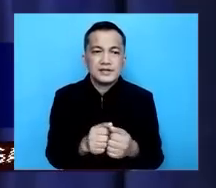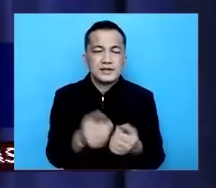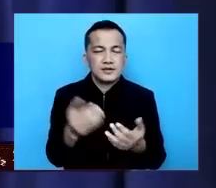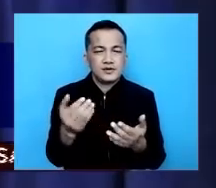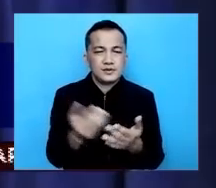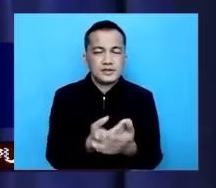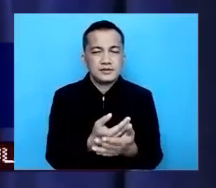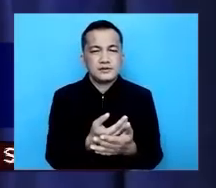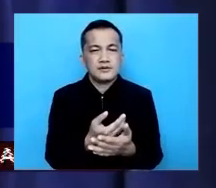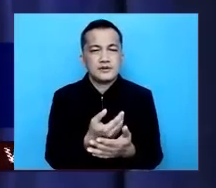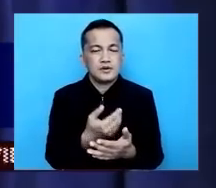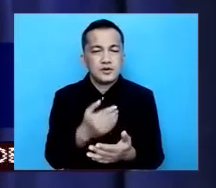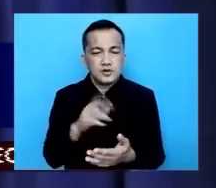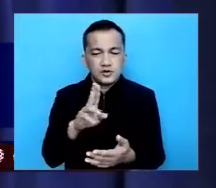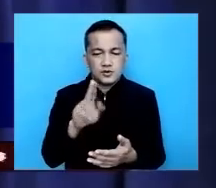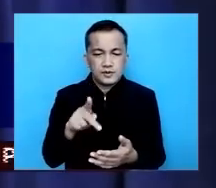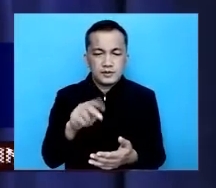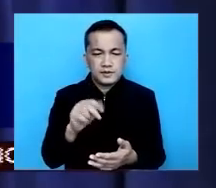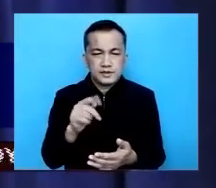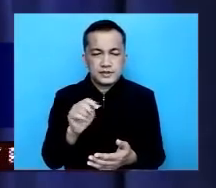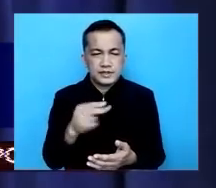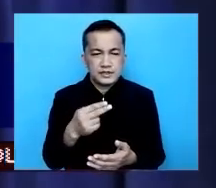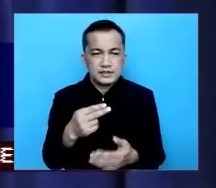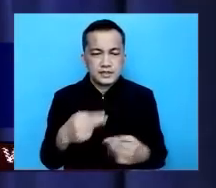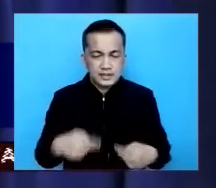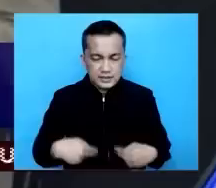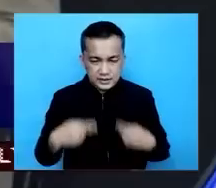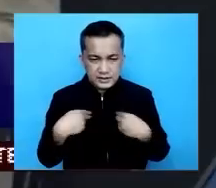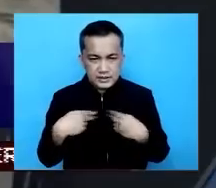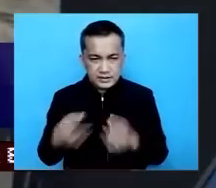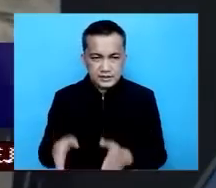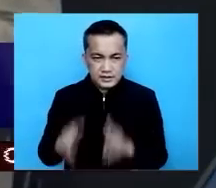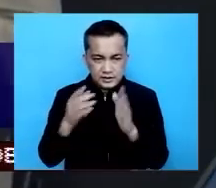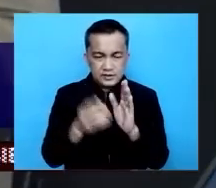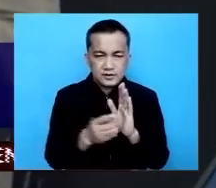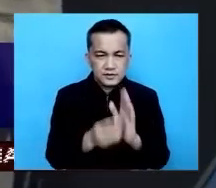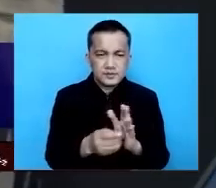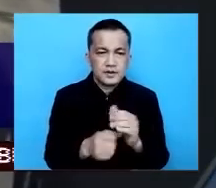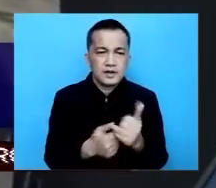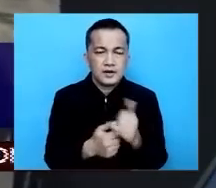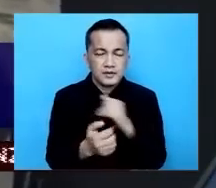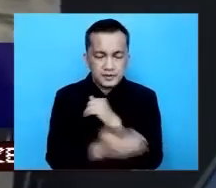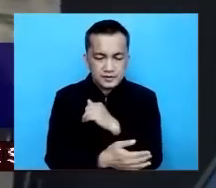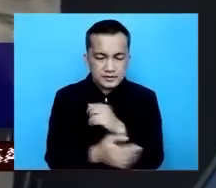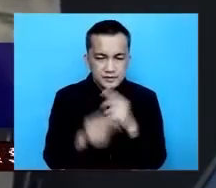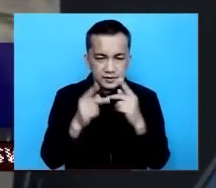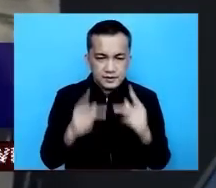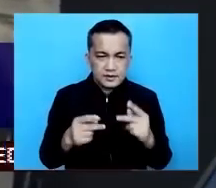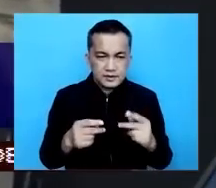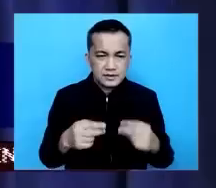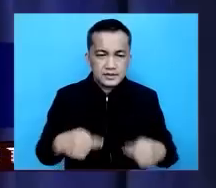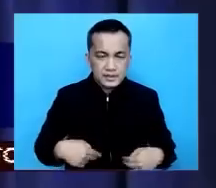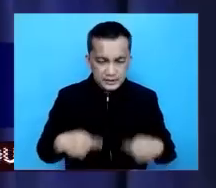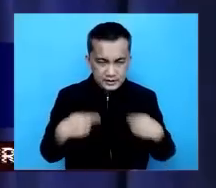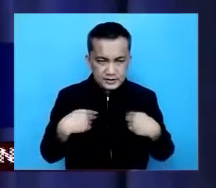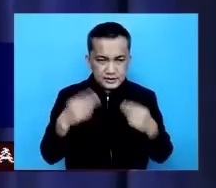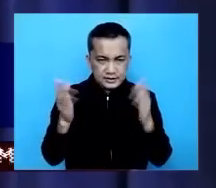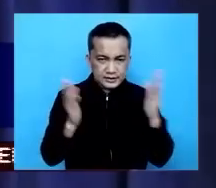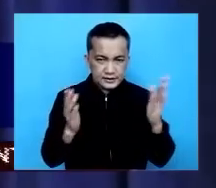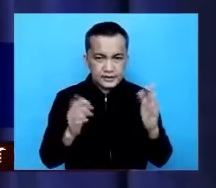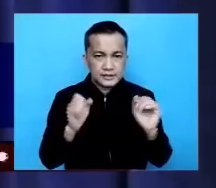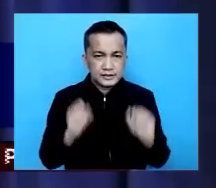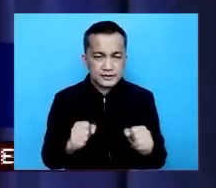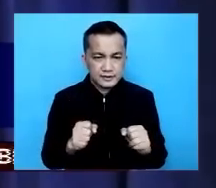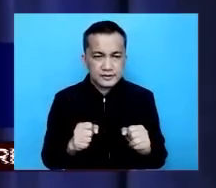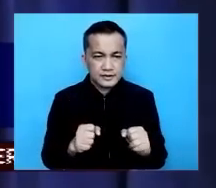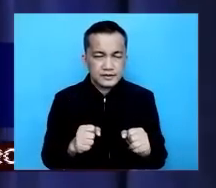UPPGH's health infrastructure and demonstrate how the country's public health services can be at